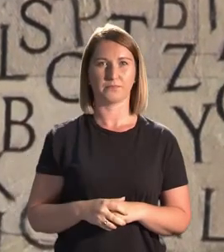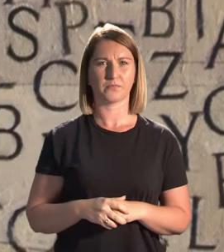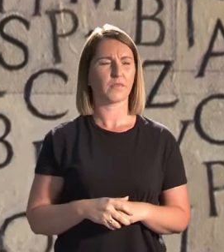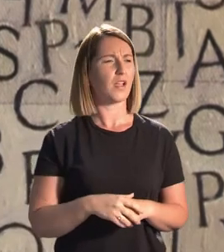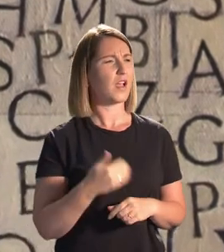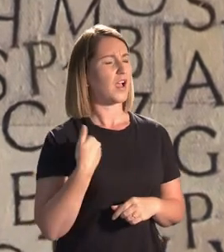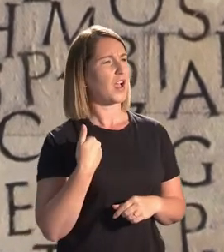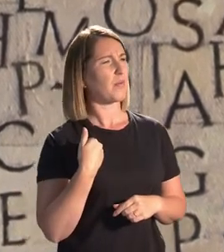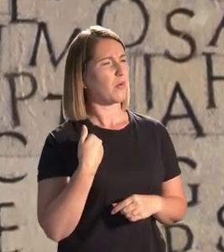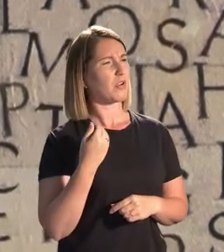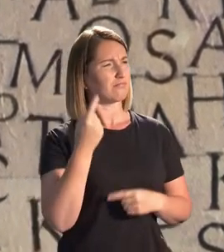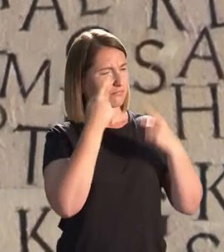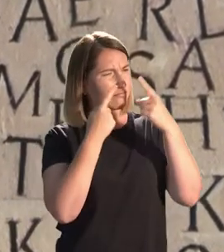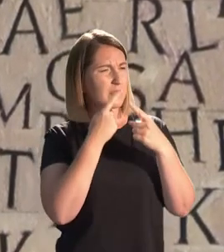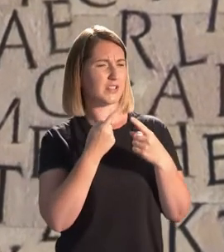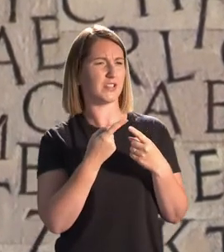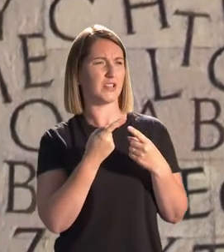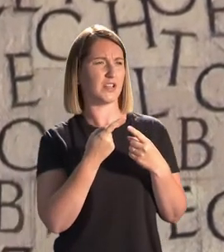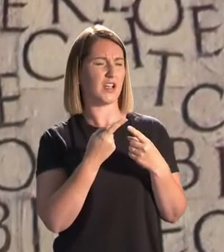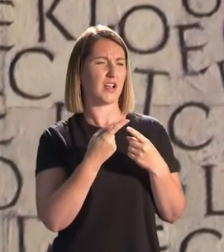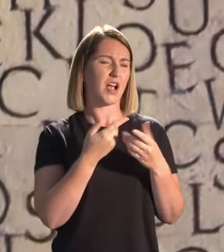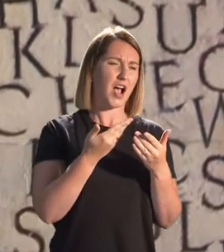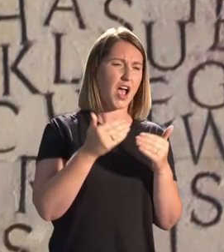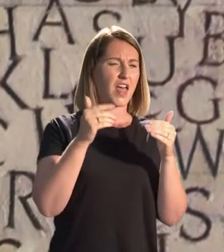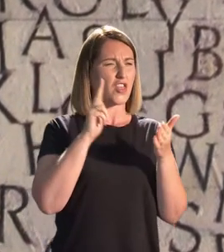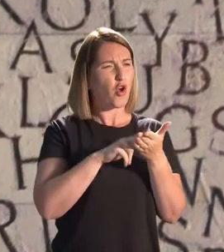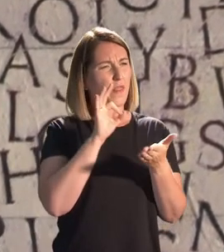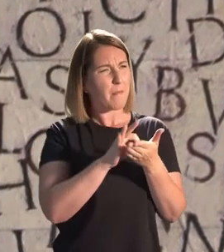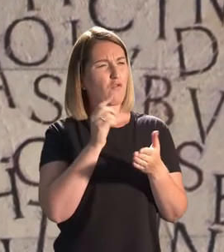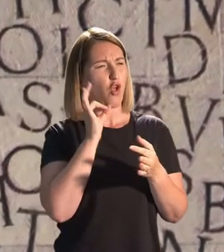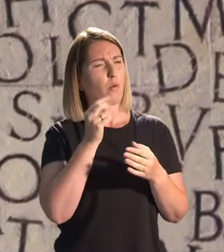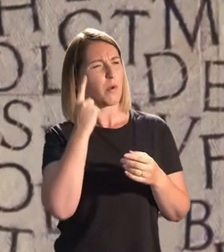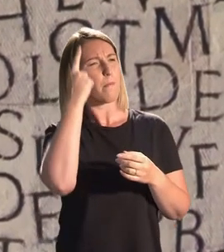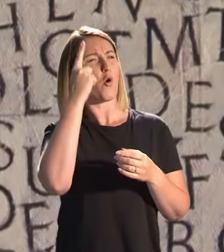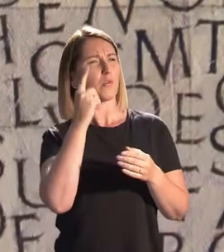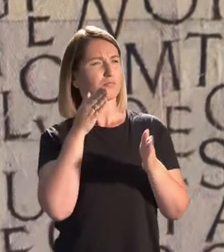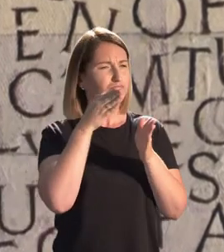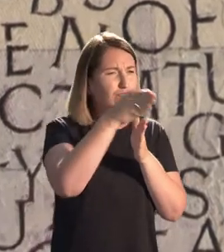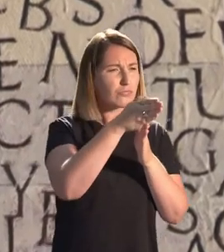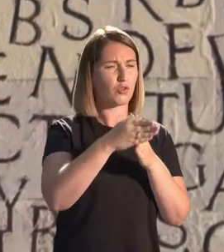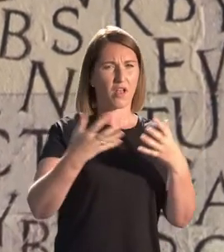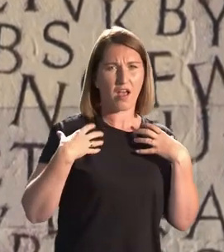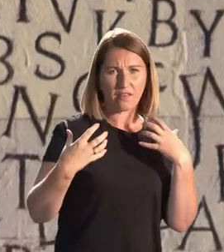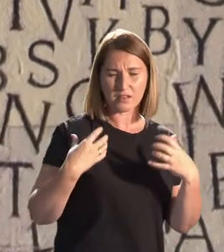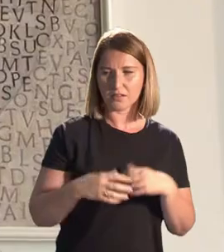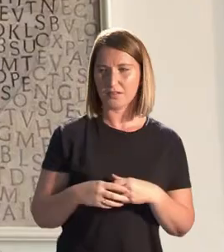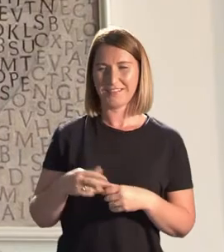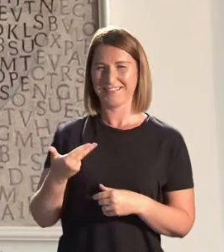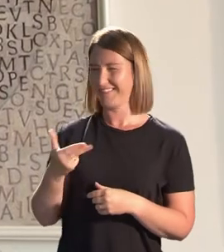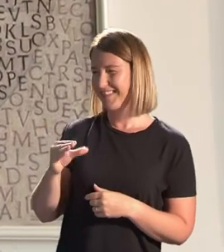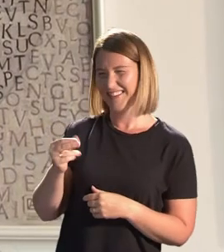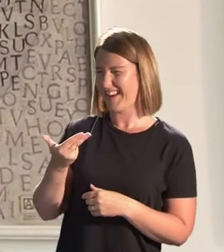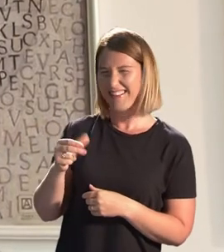takie pana czasem nachodziły, zwątpienia, czy akurat słuszną drogę pan wybrał, artystyczną? Nie, nigdy. Jeszcze w